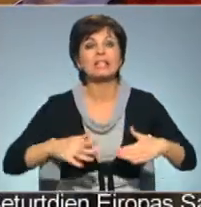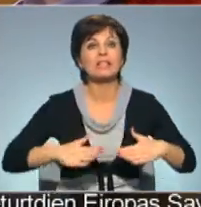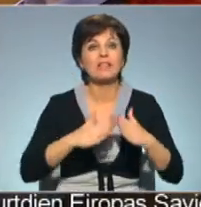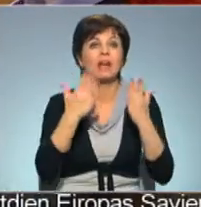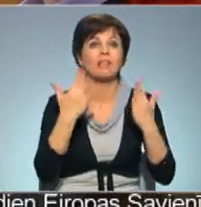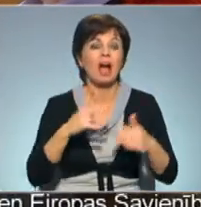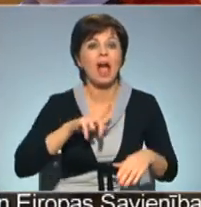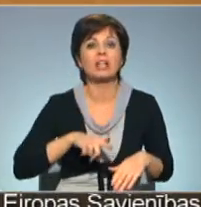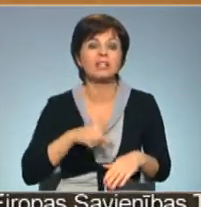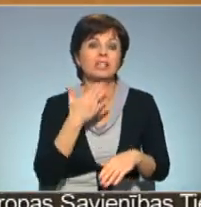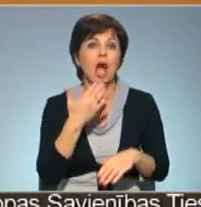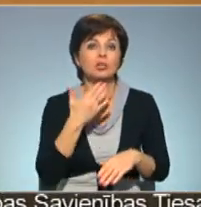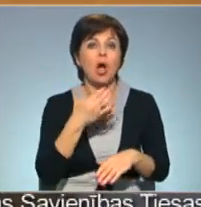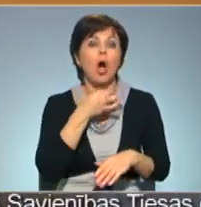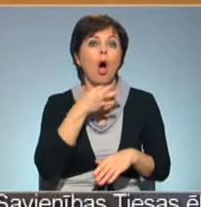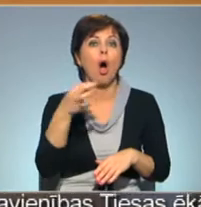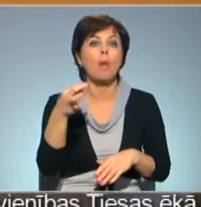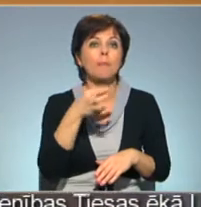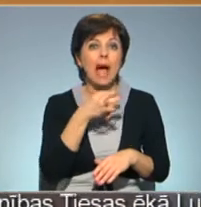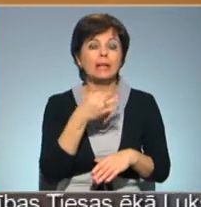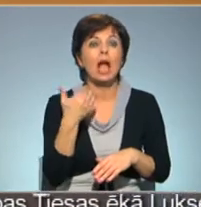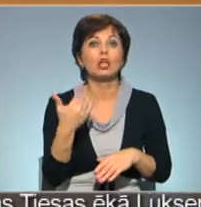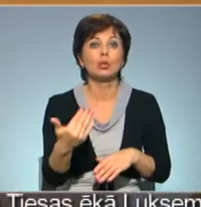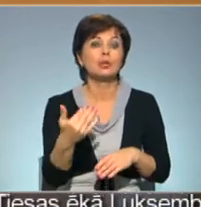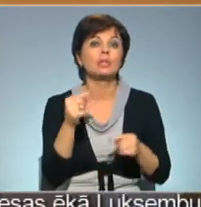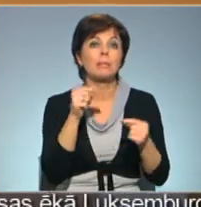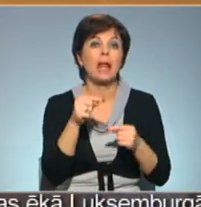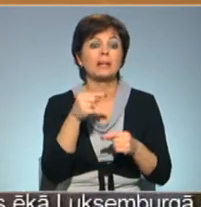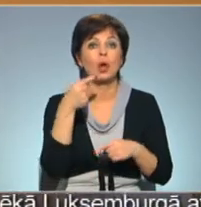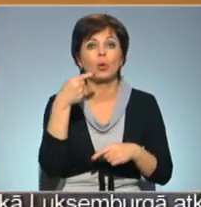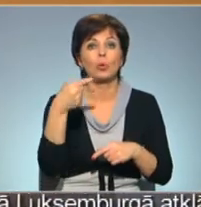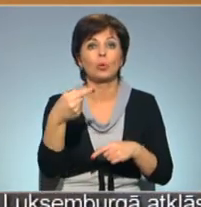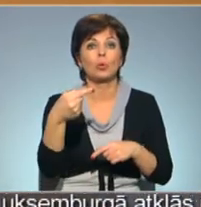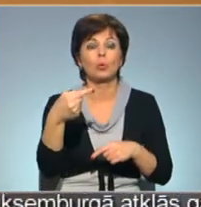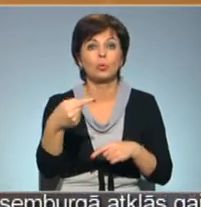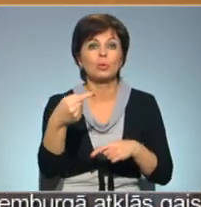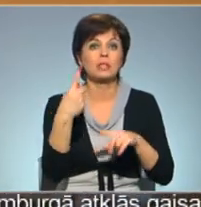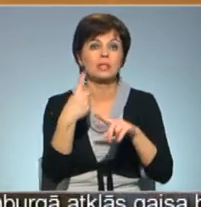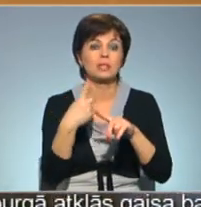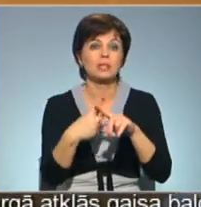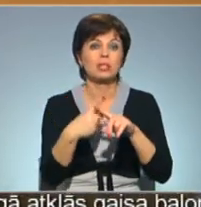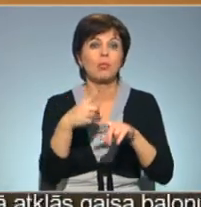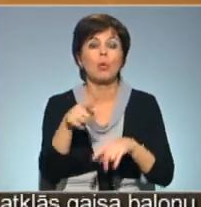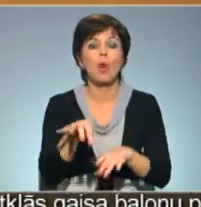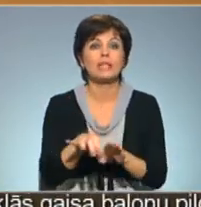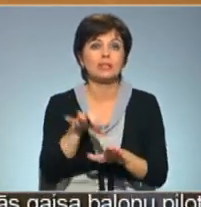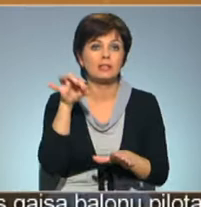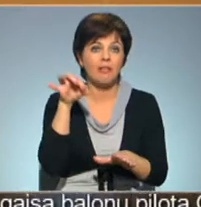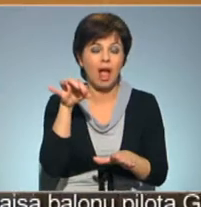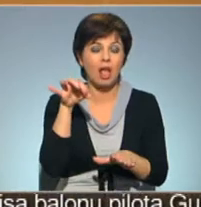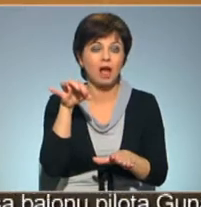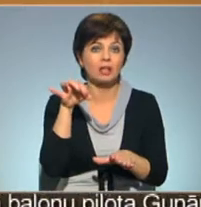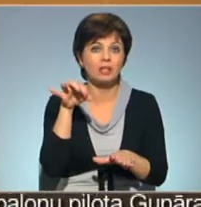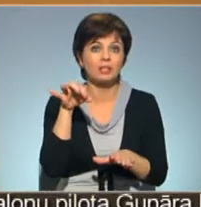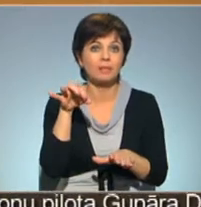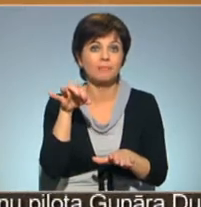Latvijas Nacionālajā operā. Jūs vienkārši ailītē pretī ievākat krustiņu tam, ko jūs izvēlaties. Un